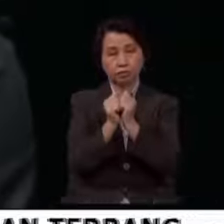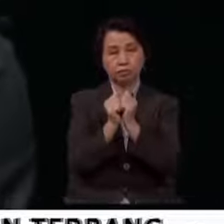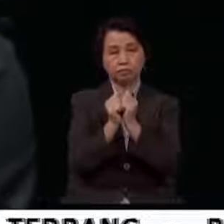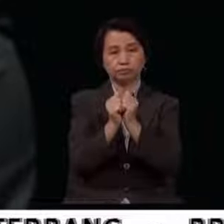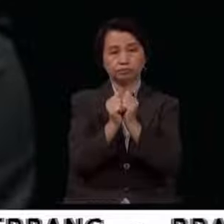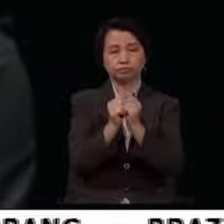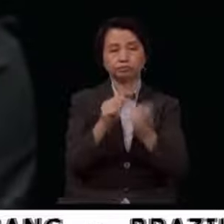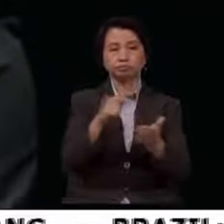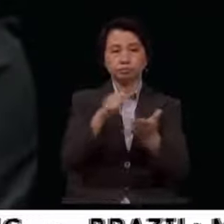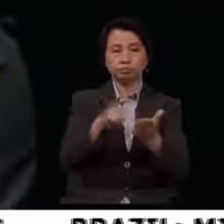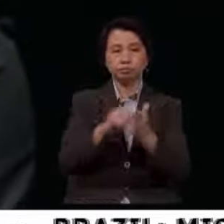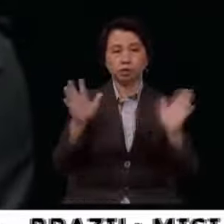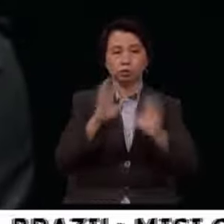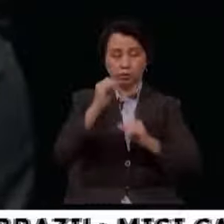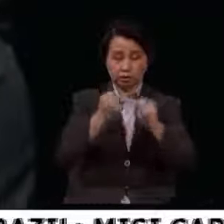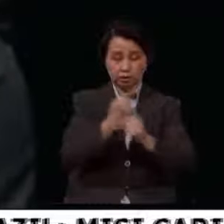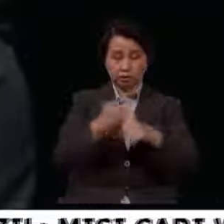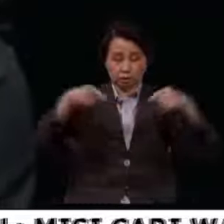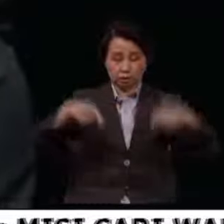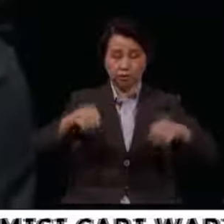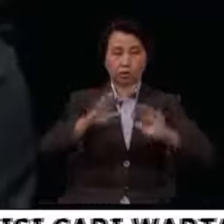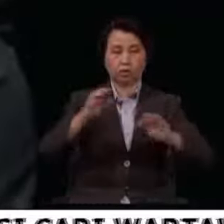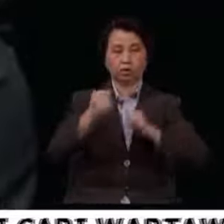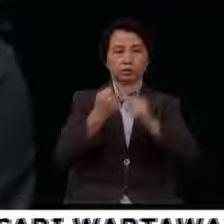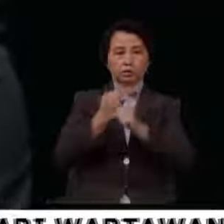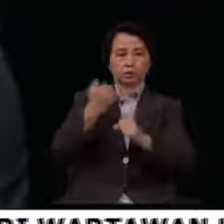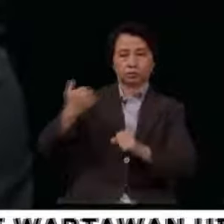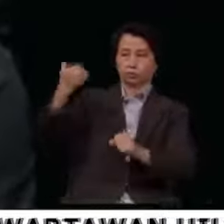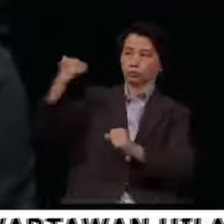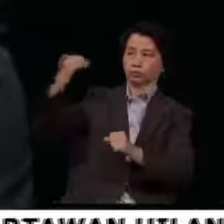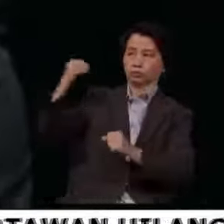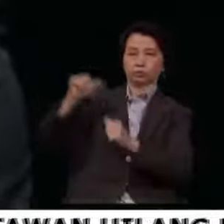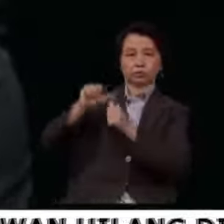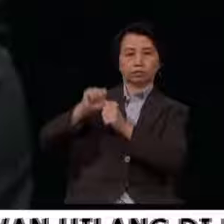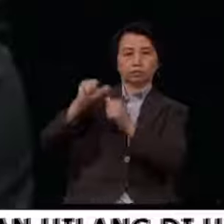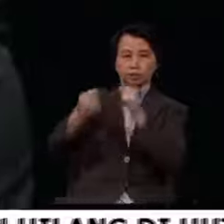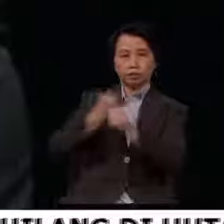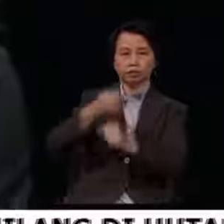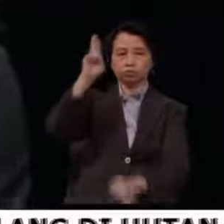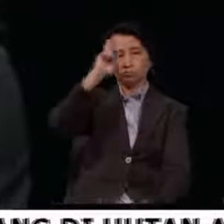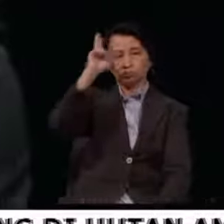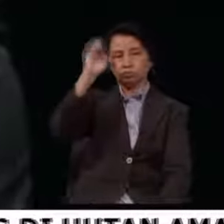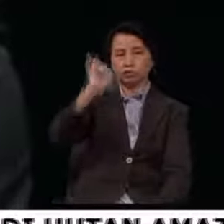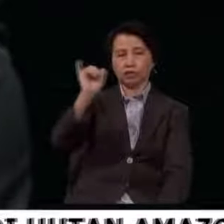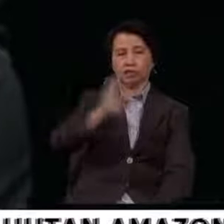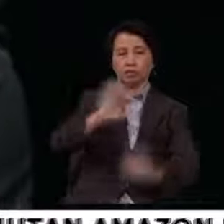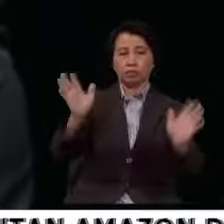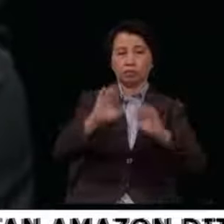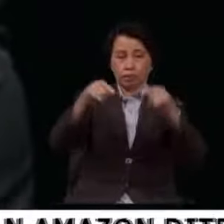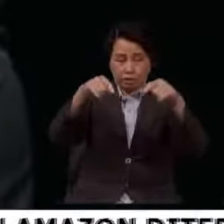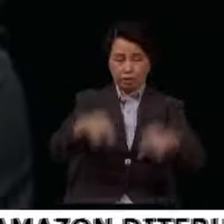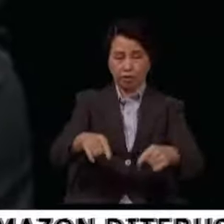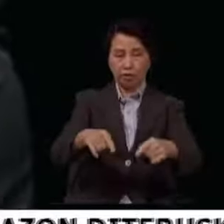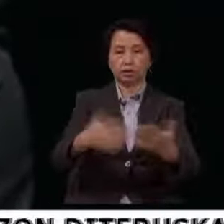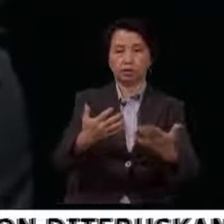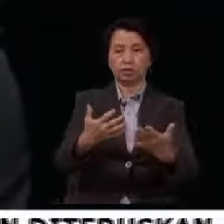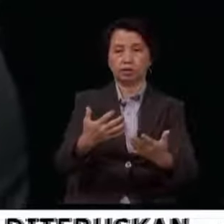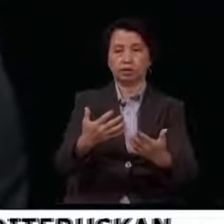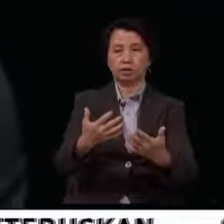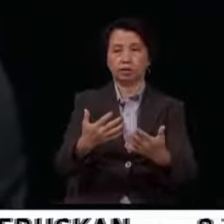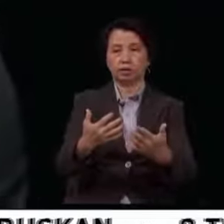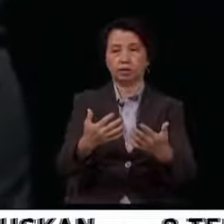apa HG kepada harga maksimum kepada barang-barangnya tertentu tuh begitu banyak